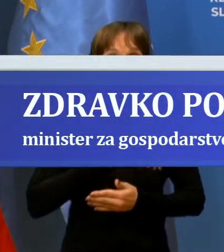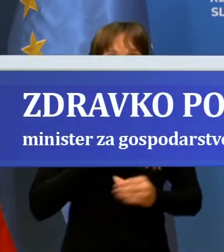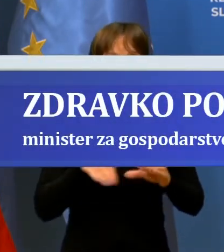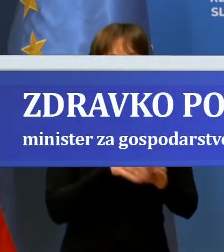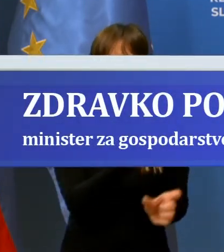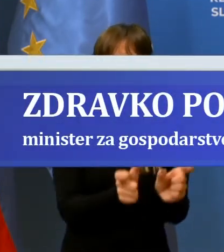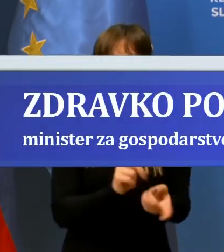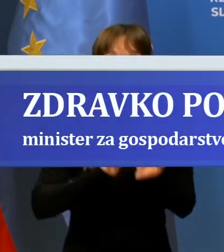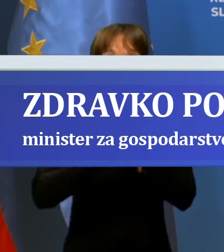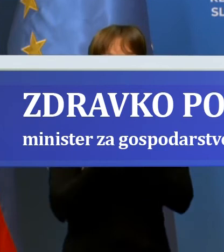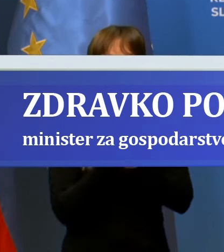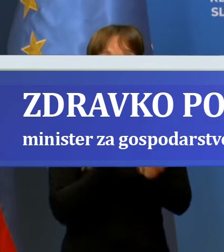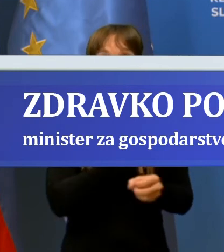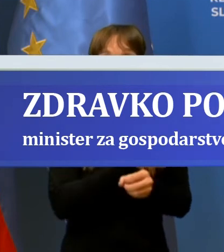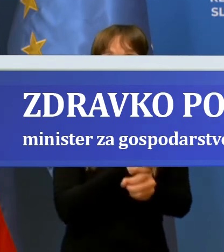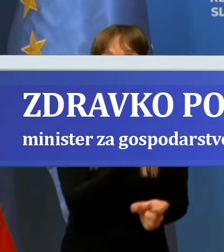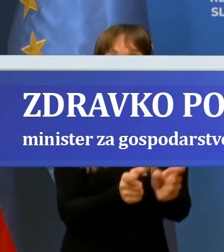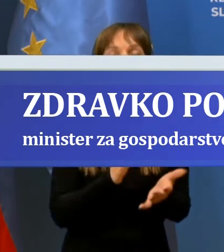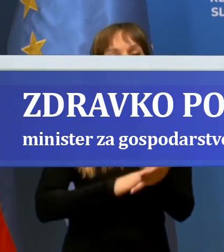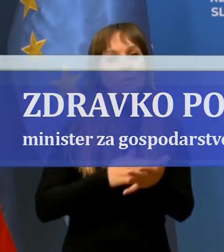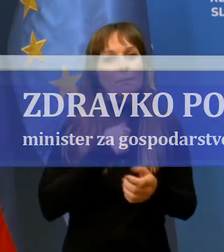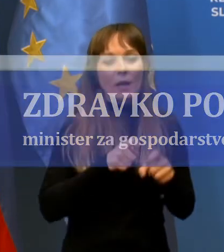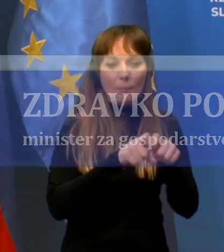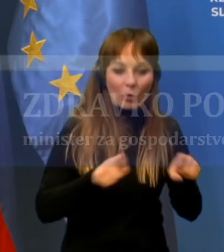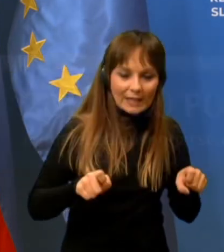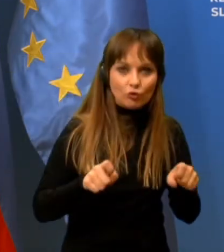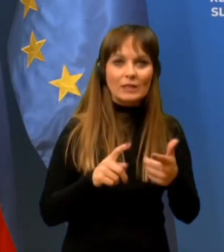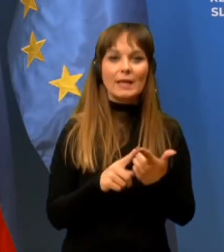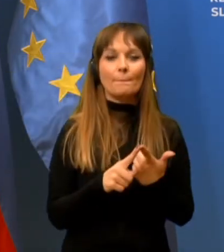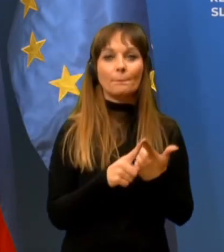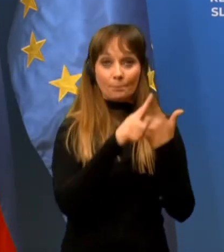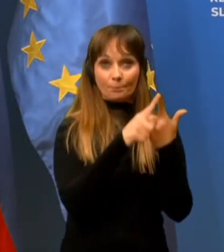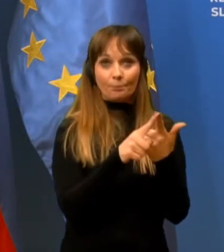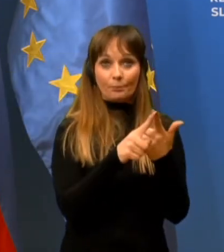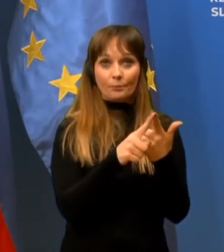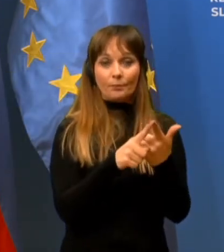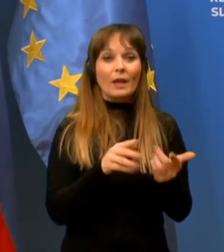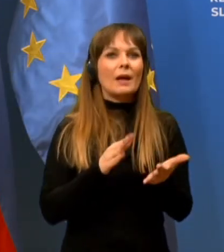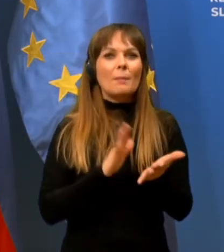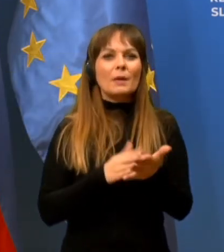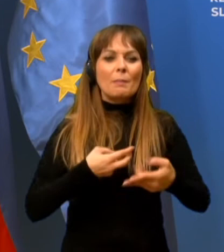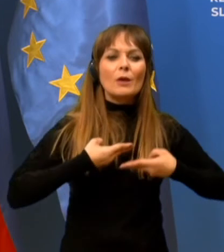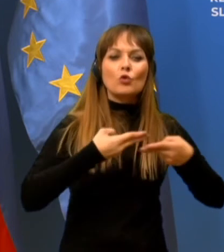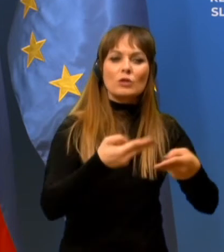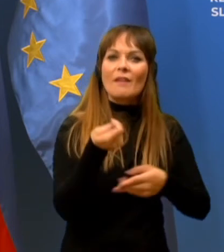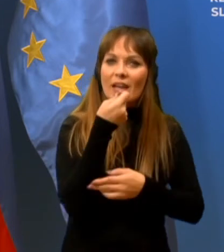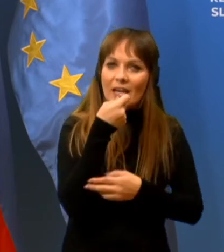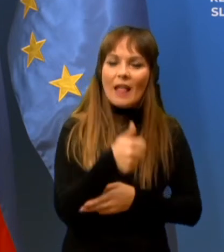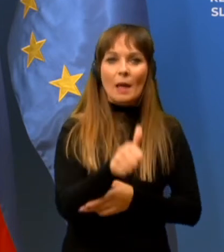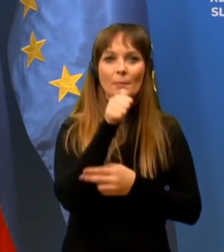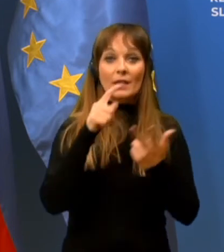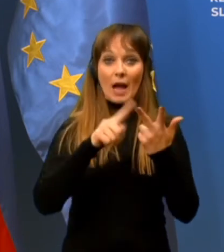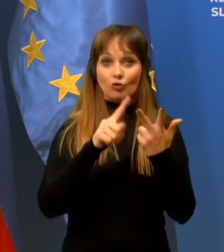zaposlene oziroma varovance, na primer v bolnišnicah in menzah. Drugič, v primeru dostave hrane in pijače.